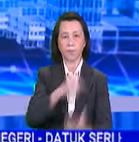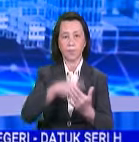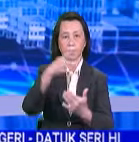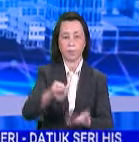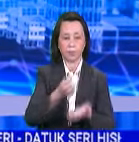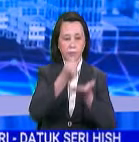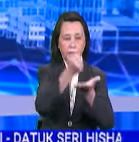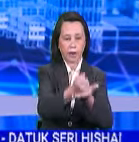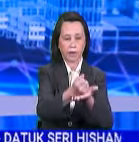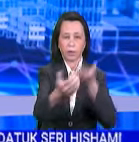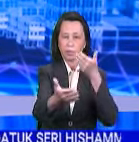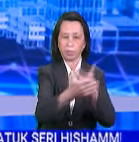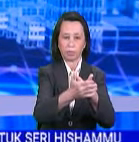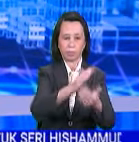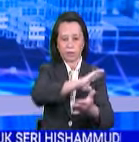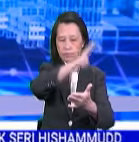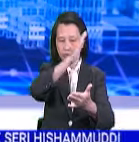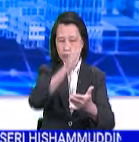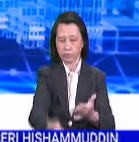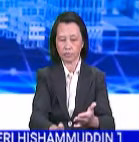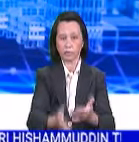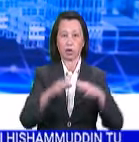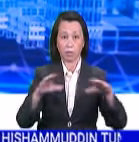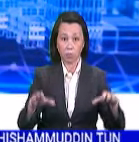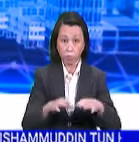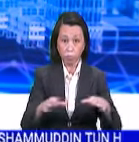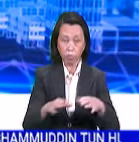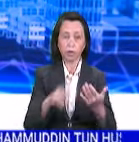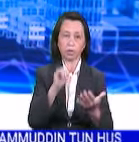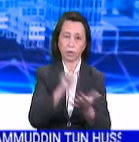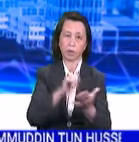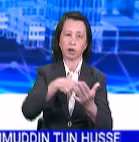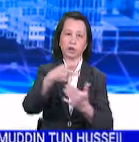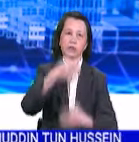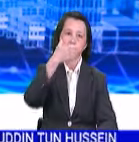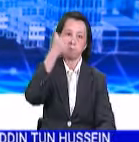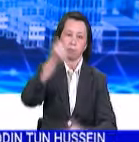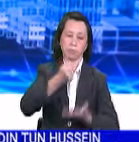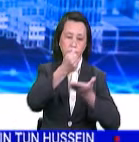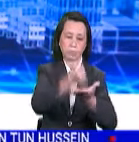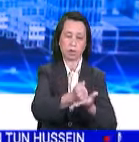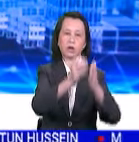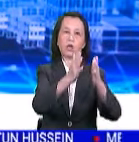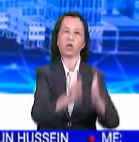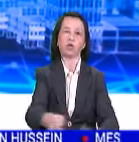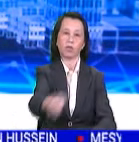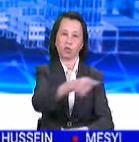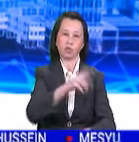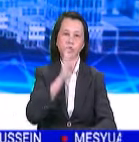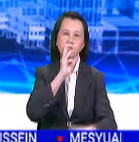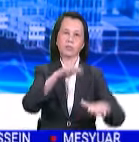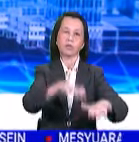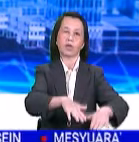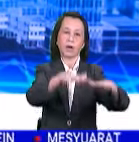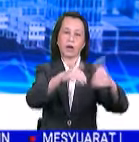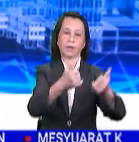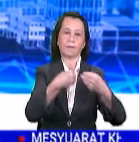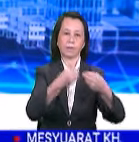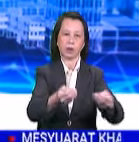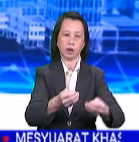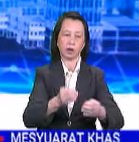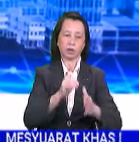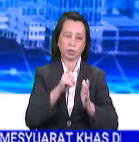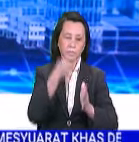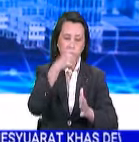Bantu Hingga Selesai Bahis yang dilaksana antara program terbaik membantu mangsa banjir di samping memberi impak